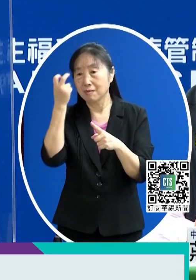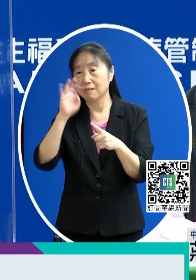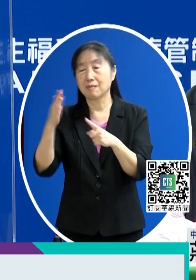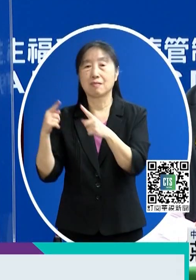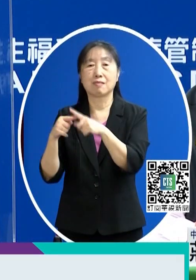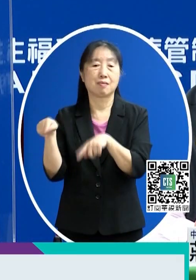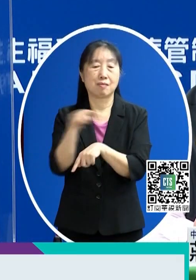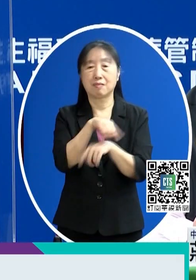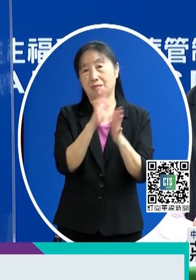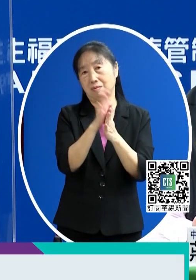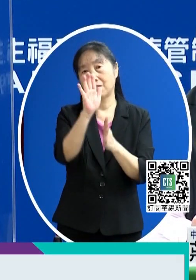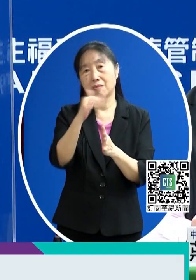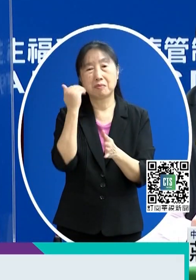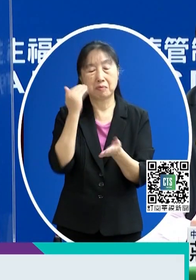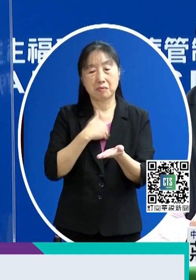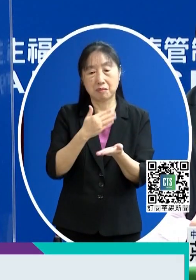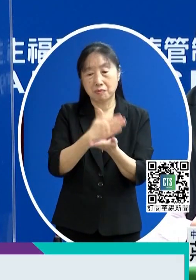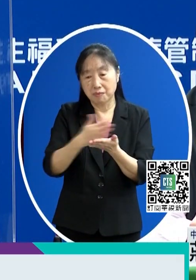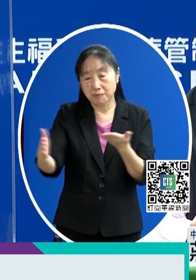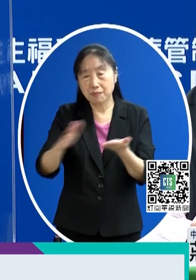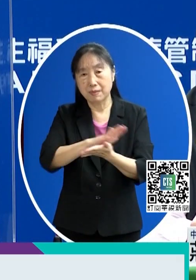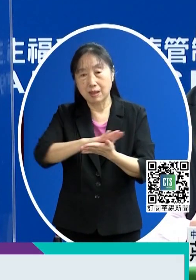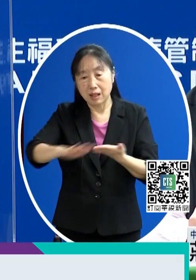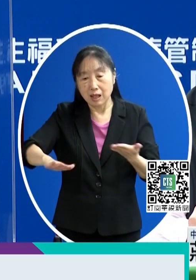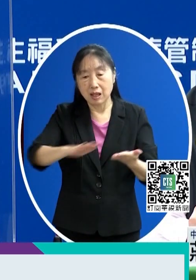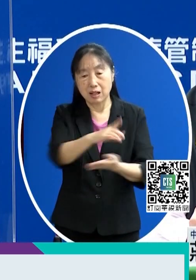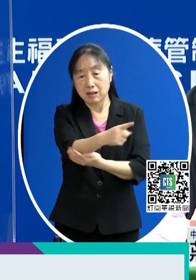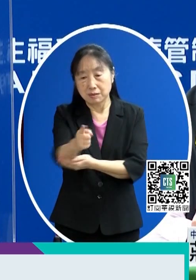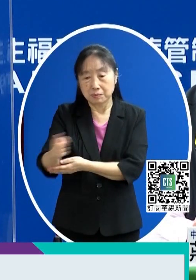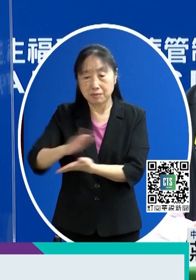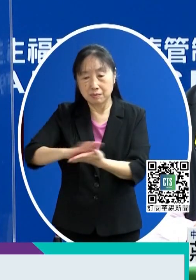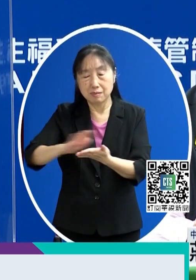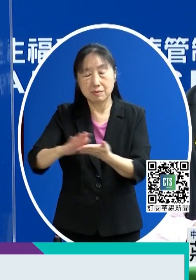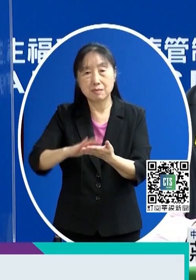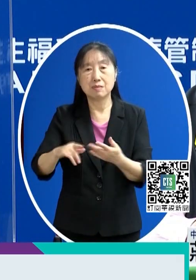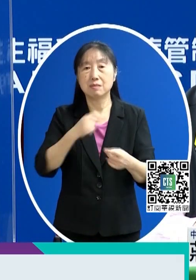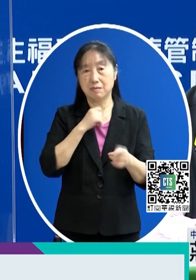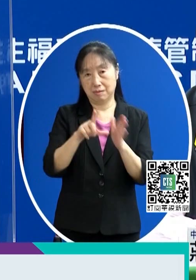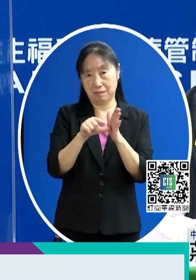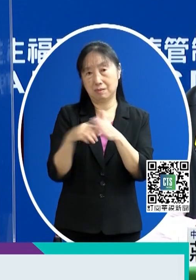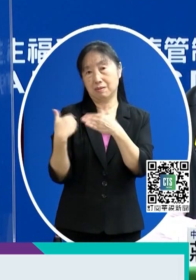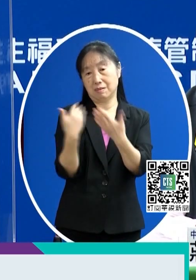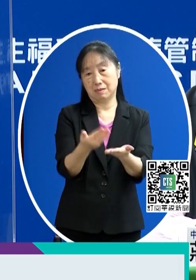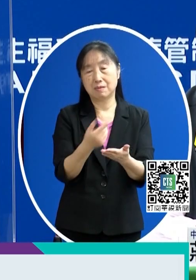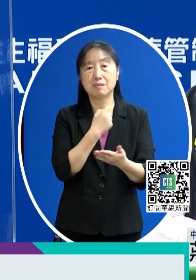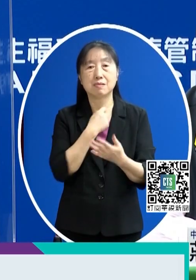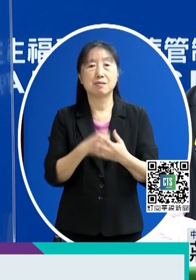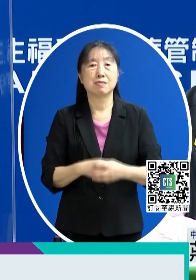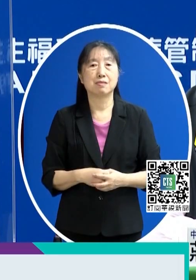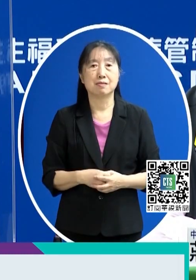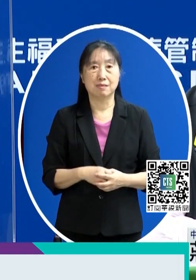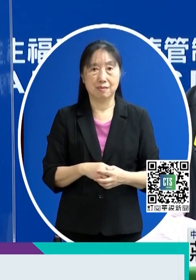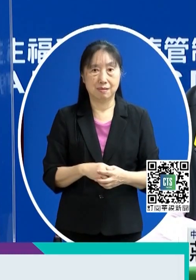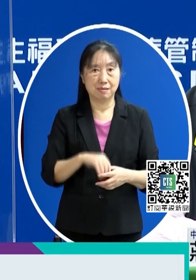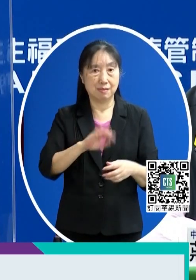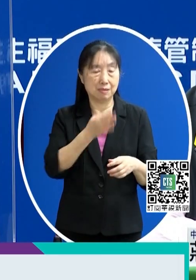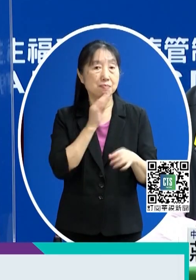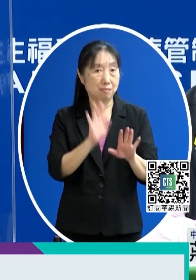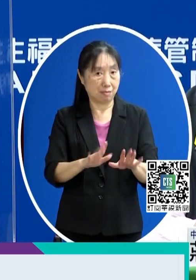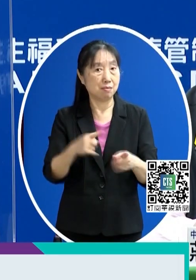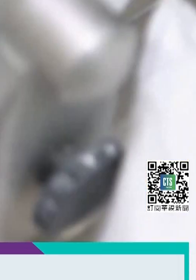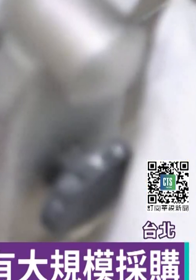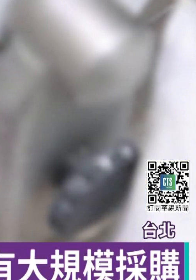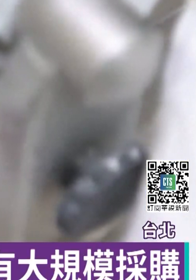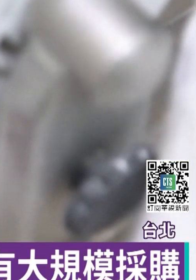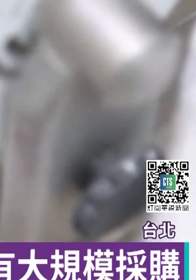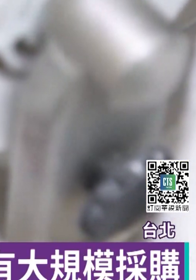人，他清空需要一个消毒的时间，所以这个还需要一点时间。那但是现在就应该要开始来准